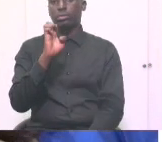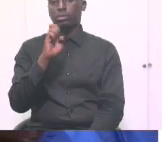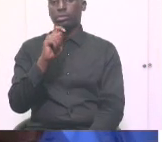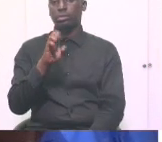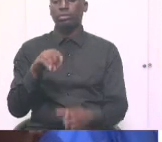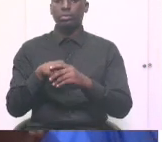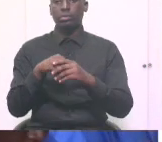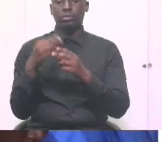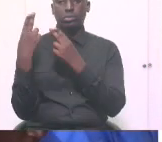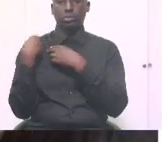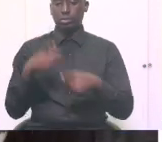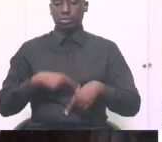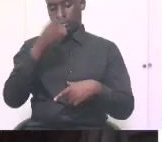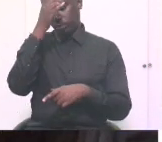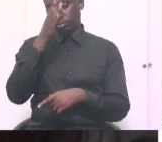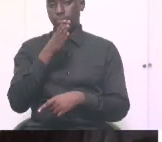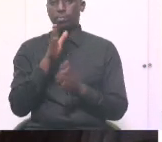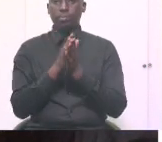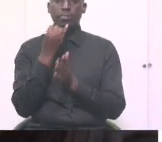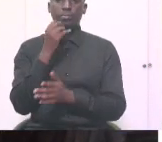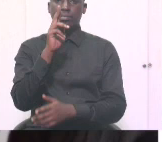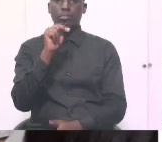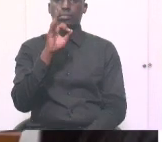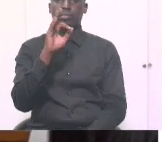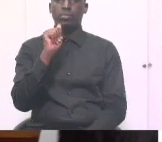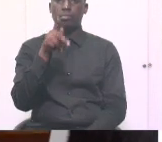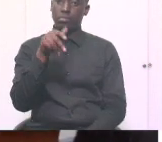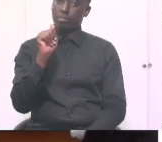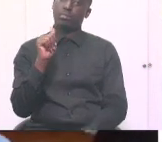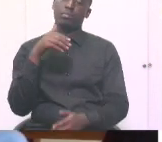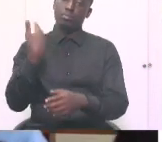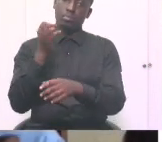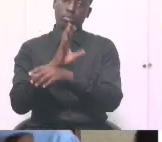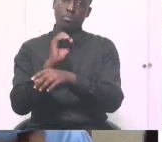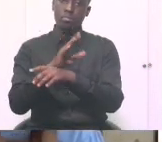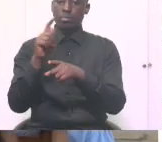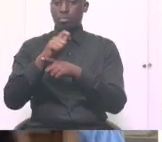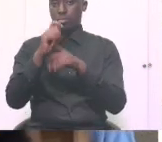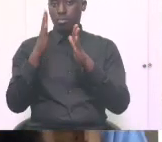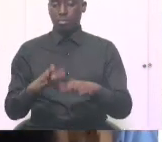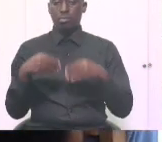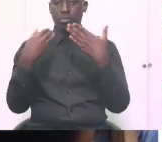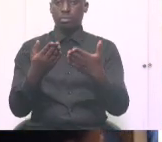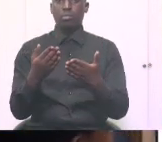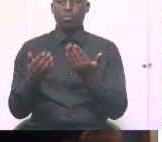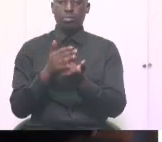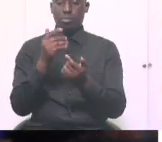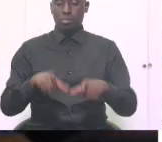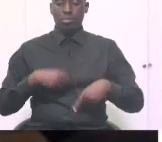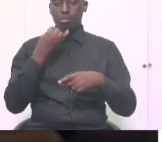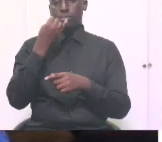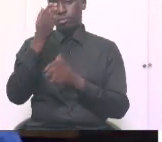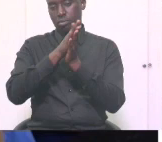bw'umubyeyi muri UNFPA avuga ko nyuma y'amahugurwa abajyanama b'ubuzima bitezweho kugira uruhare rukomeye mu kubungabunga ubuzima bw'umubyeyi n'umwana